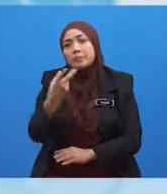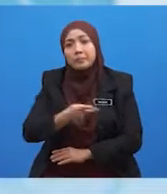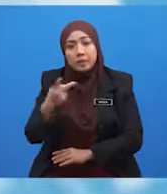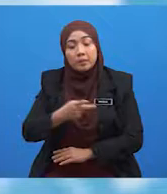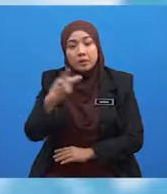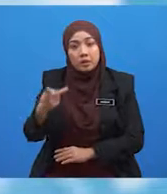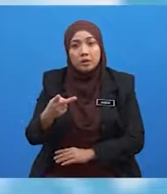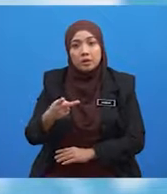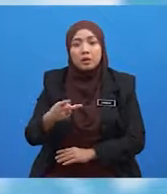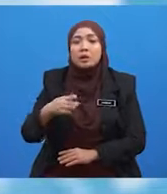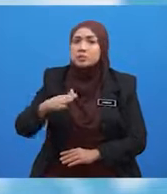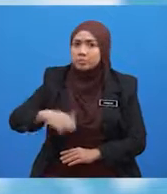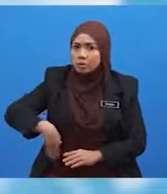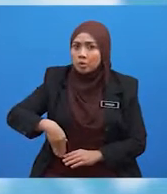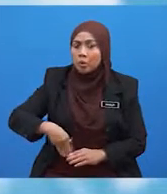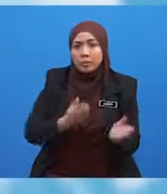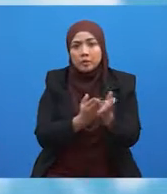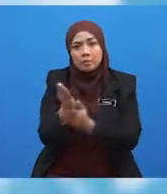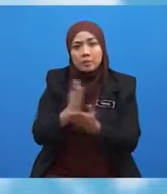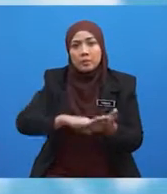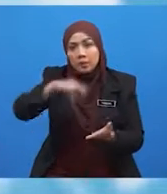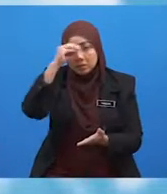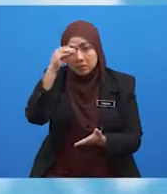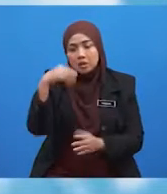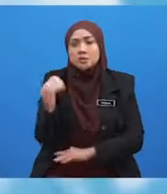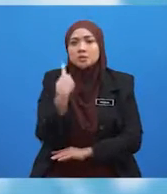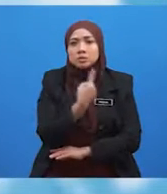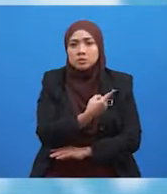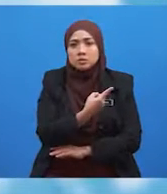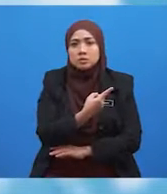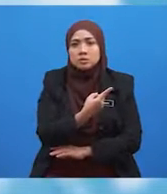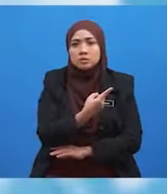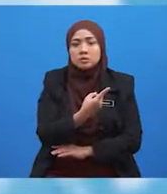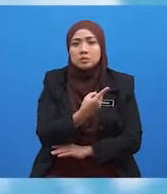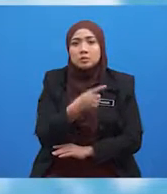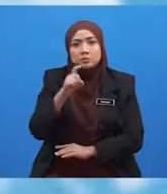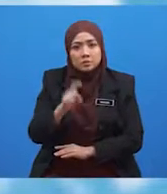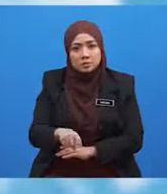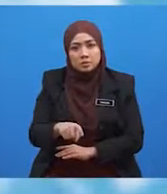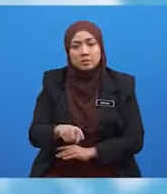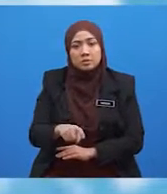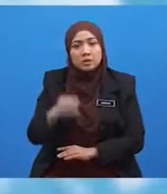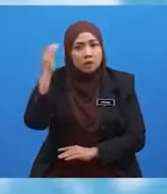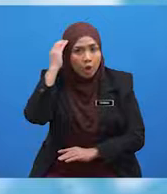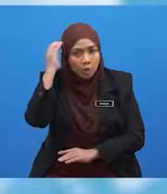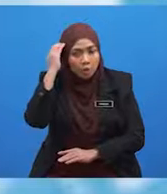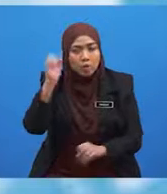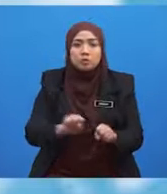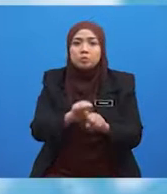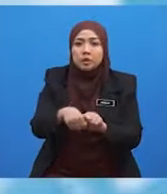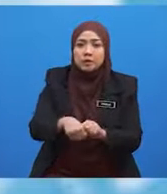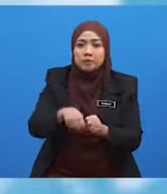didalamnya sebelum cukup meneruskan perawatan hari ini chegou ingin mengingatkan kepada Praja Praja supaya